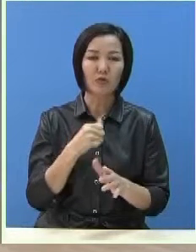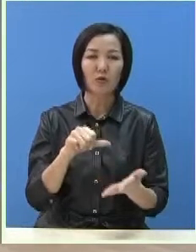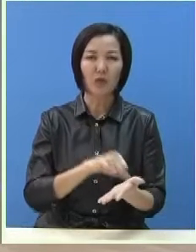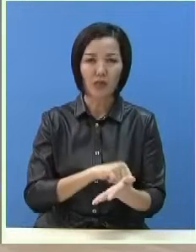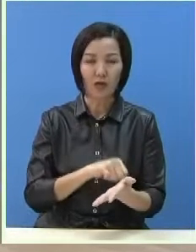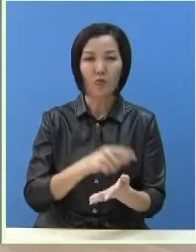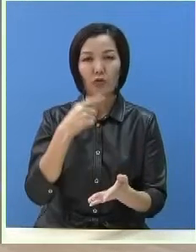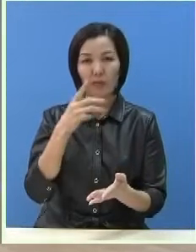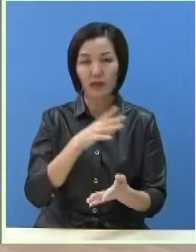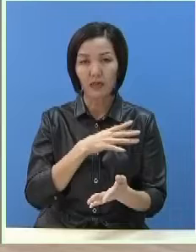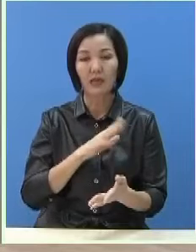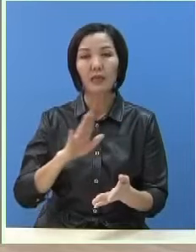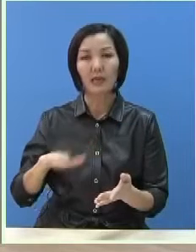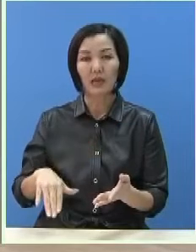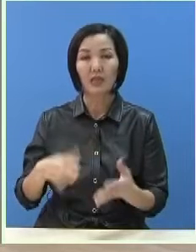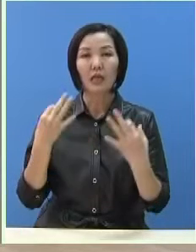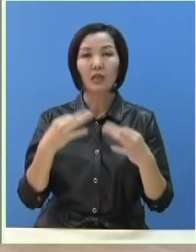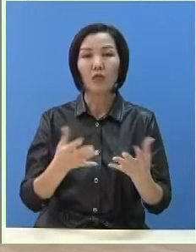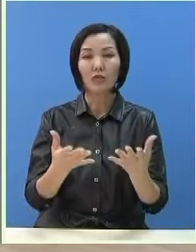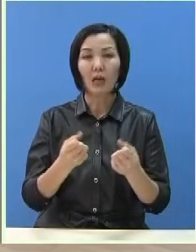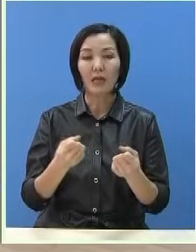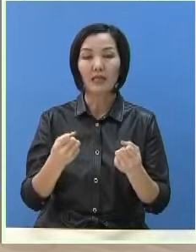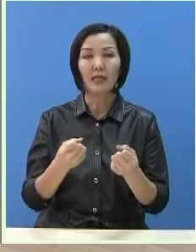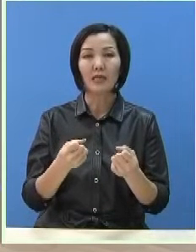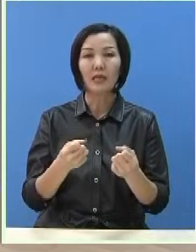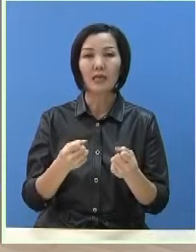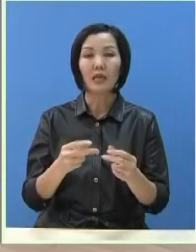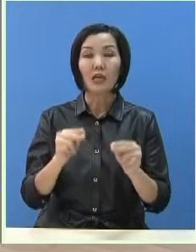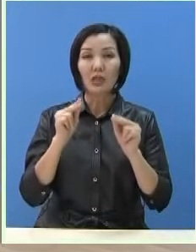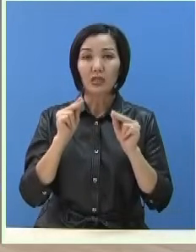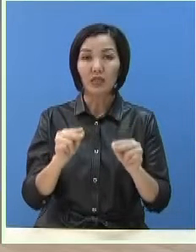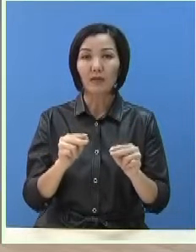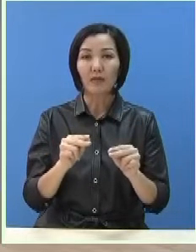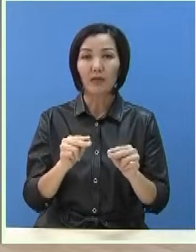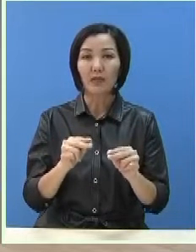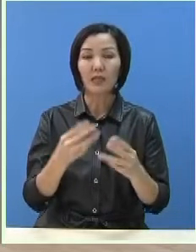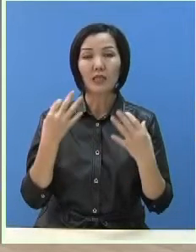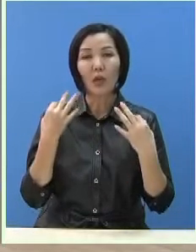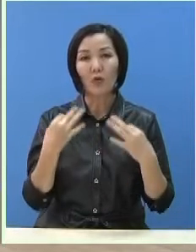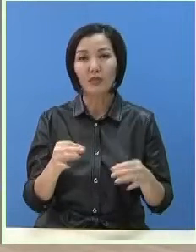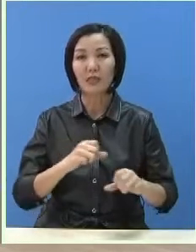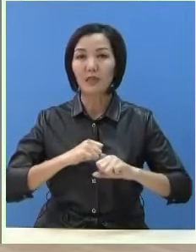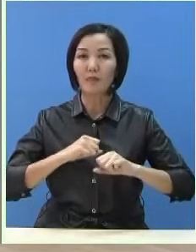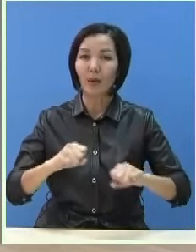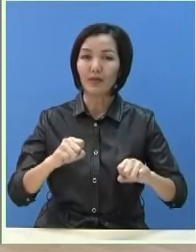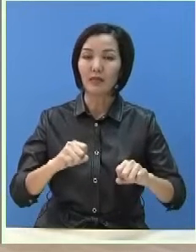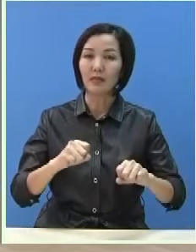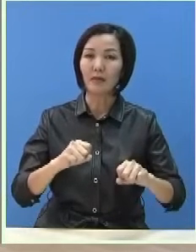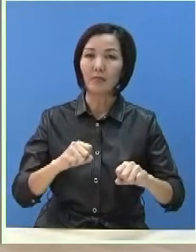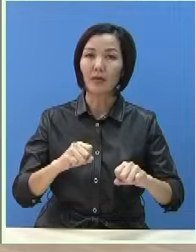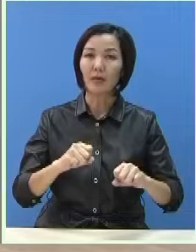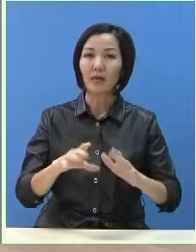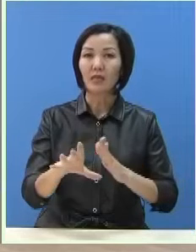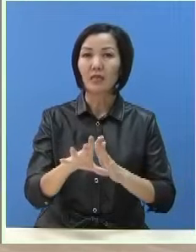деген баға берілсе, кейін оларды тәуелсіздік алғаннан кейін ақтап, бұл шынымен де сол кездегі алғашқы қарлығаштары деп баға берілді.